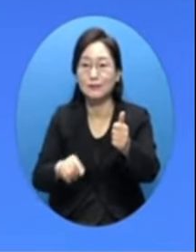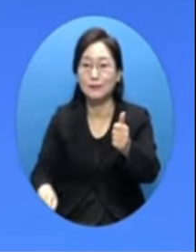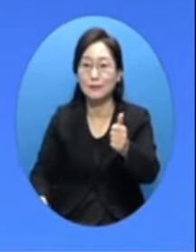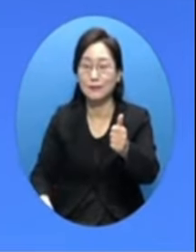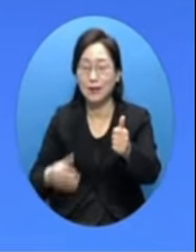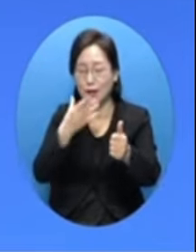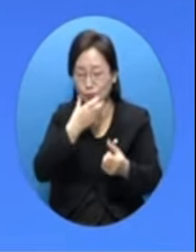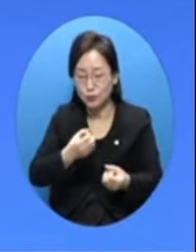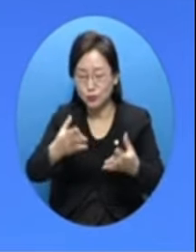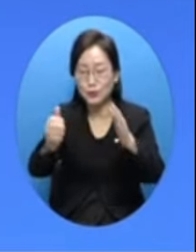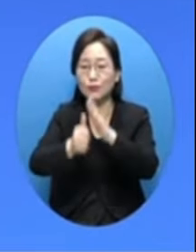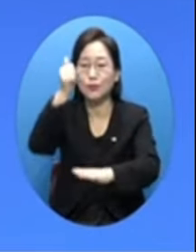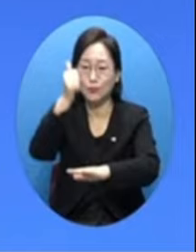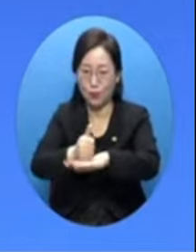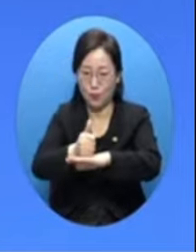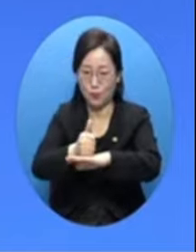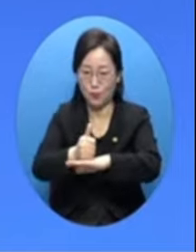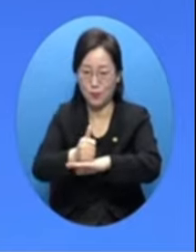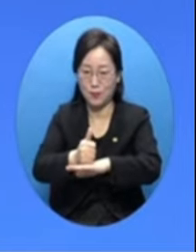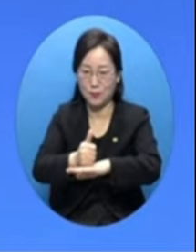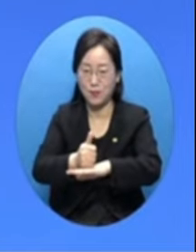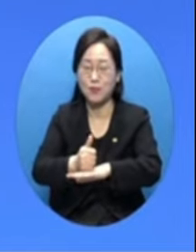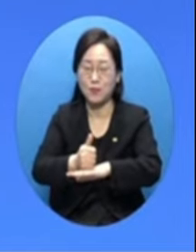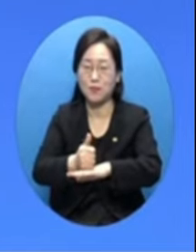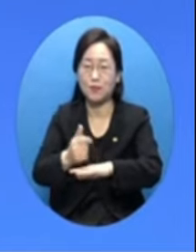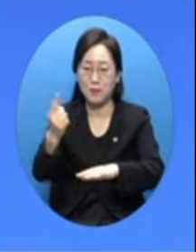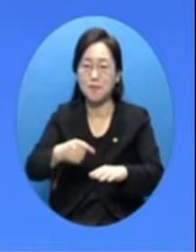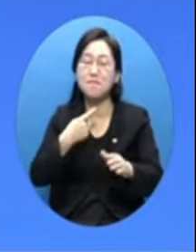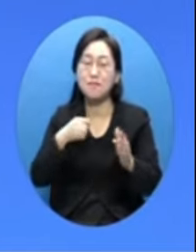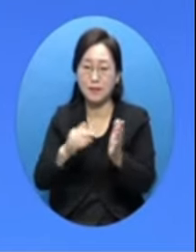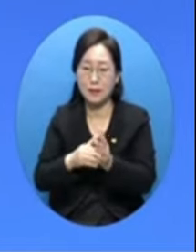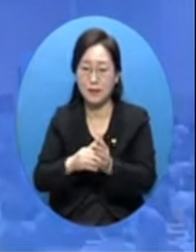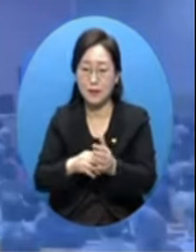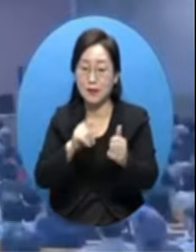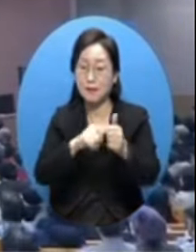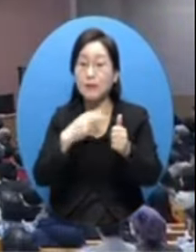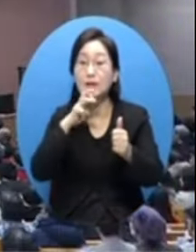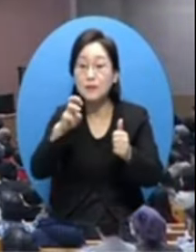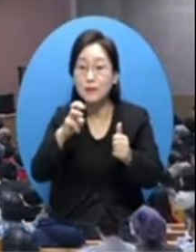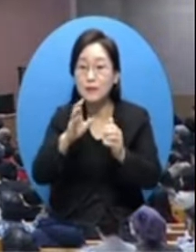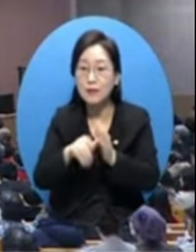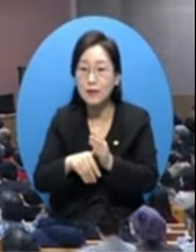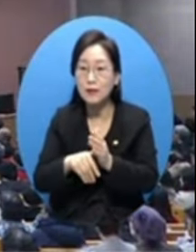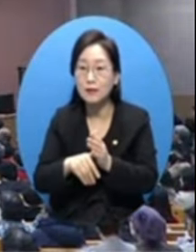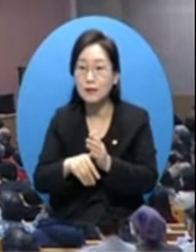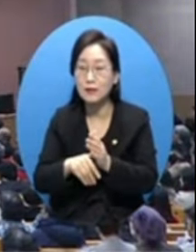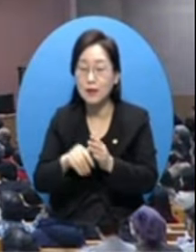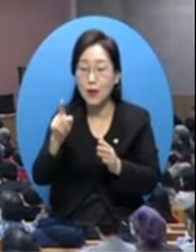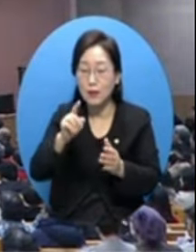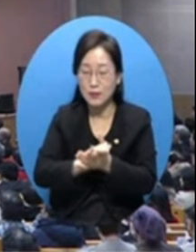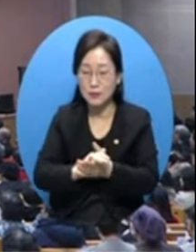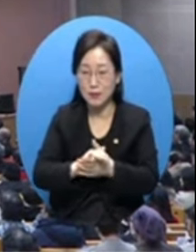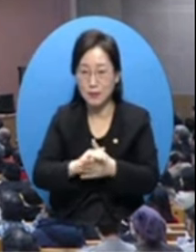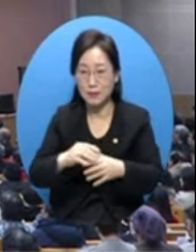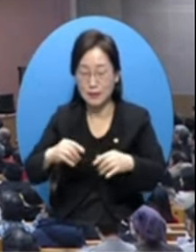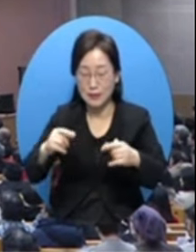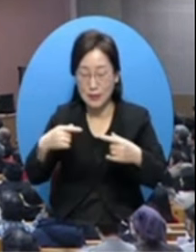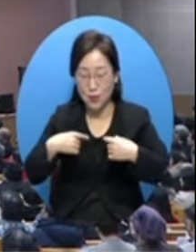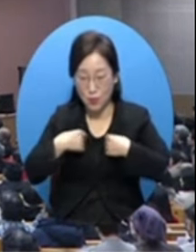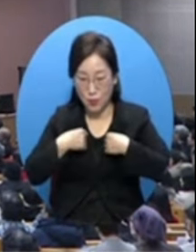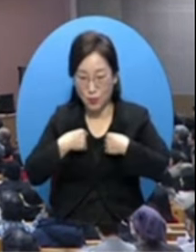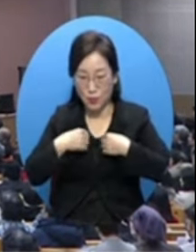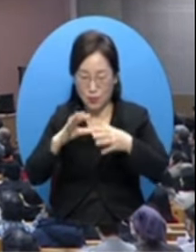축복의 길 성공의 길을 가게 된 것입니다 살이 됐었을 때 처가에 스웨터 공장을 맡아 섬유 사업에